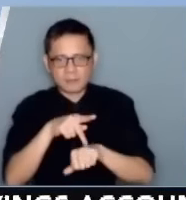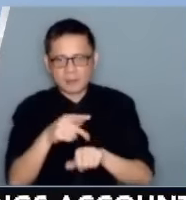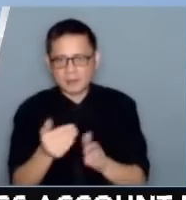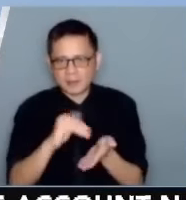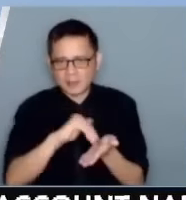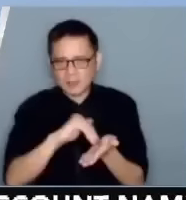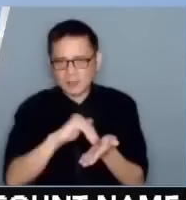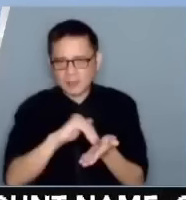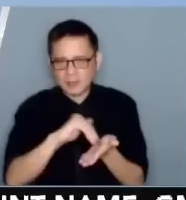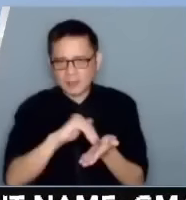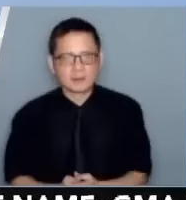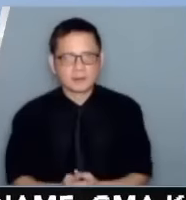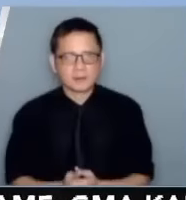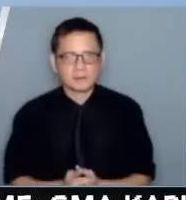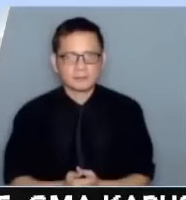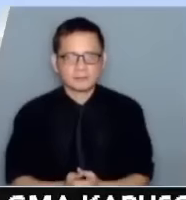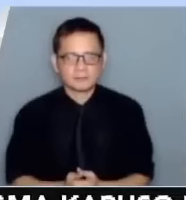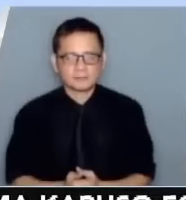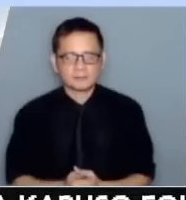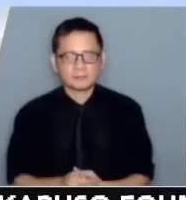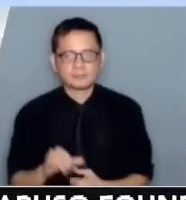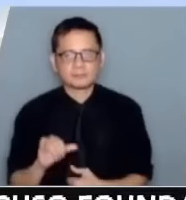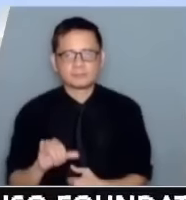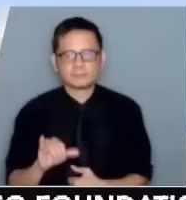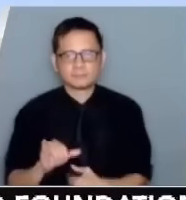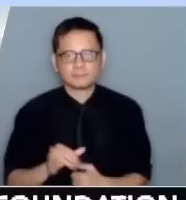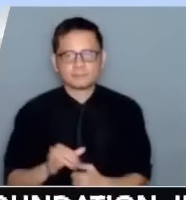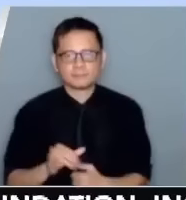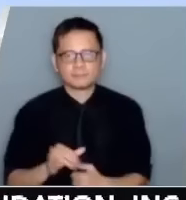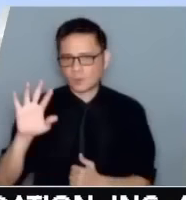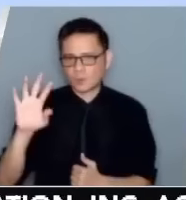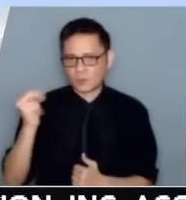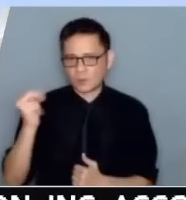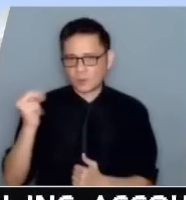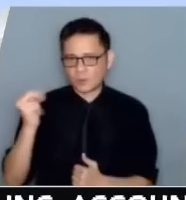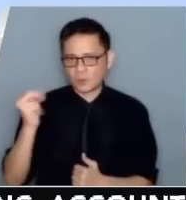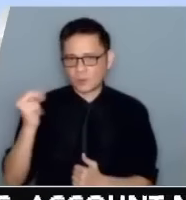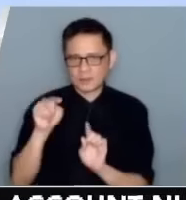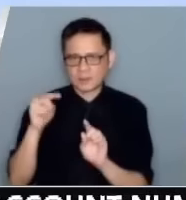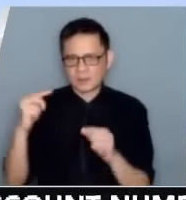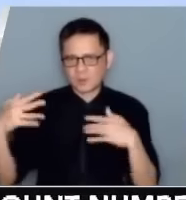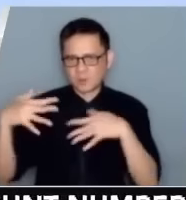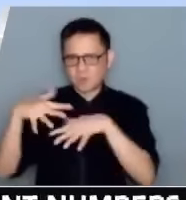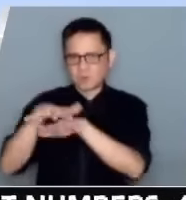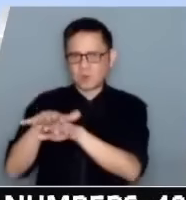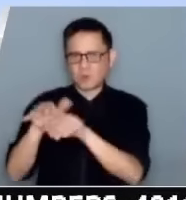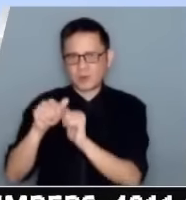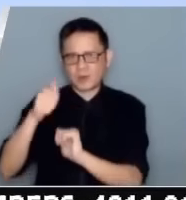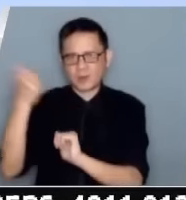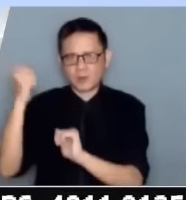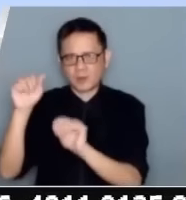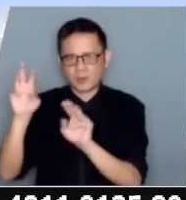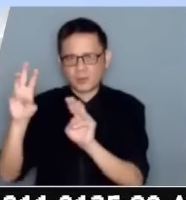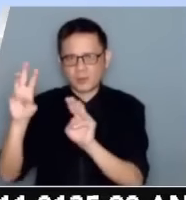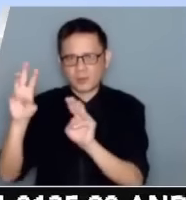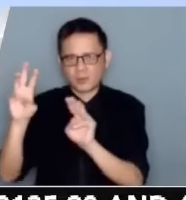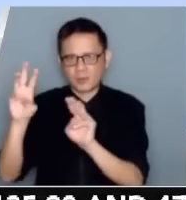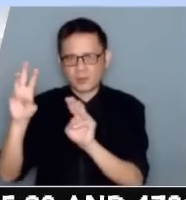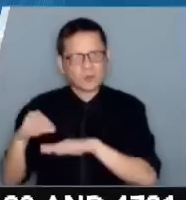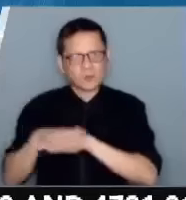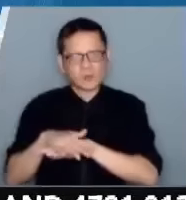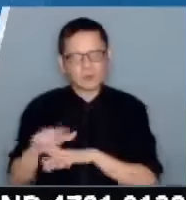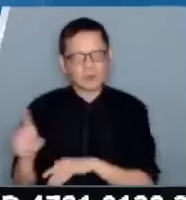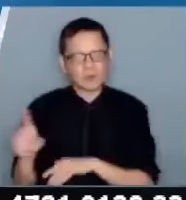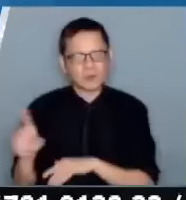sea mhm Kailan po posible maganap yung interaction na ito at Bukod doun sa pagbalik Anong mga epekto nito ah dito po sa lalo na